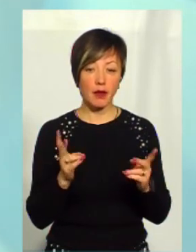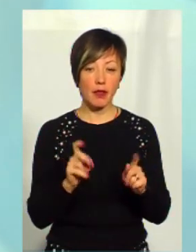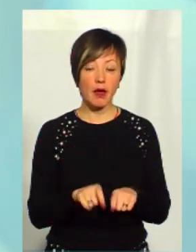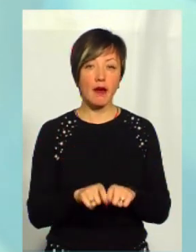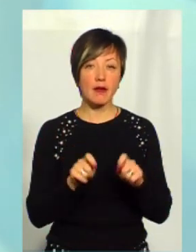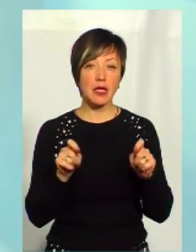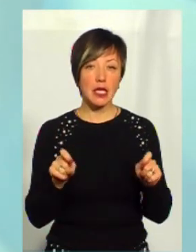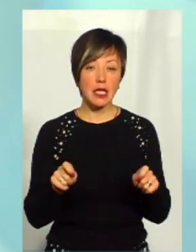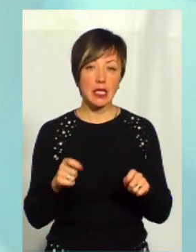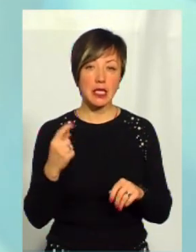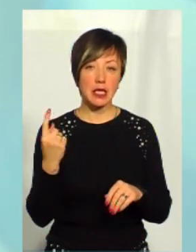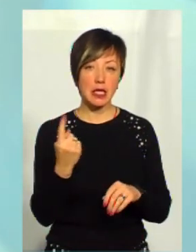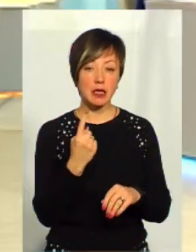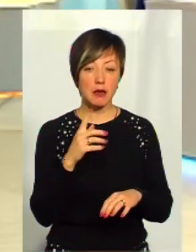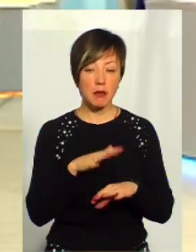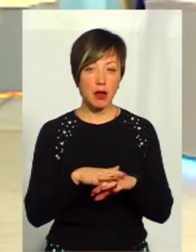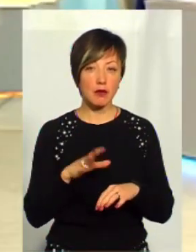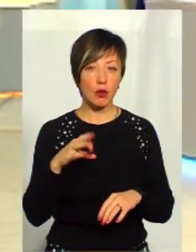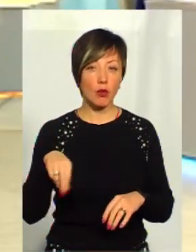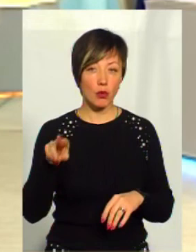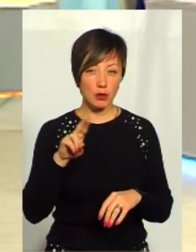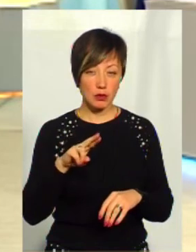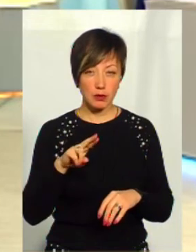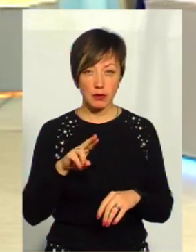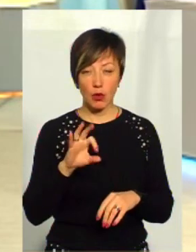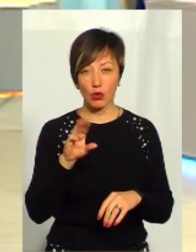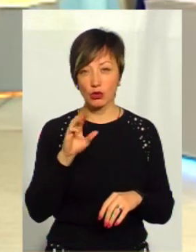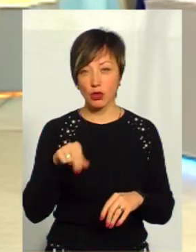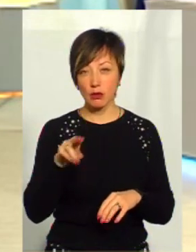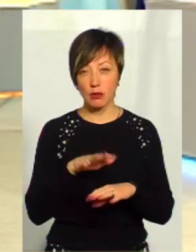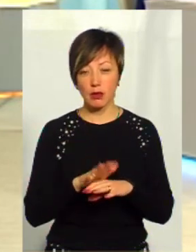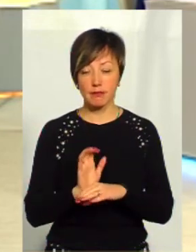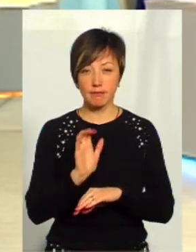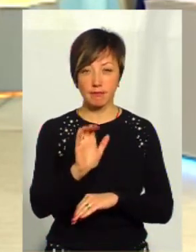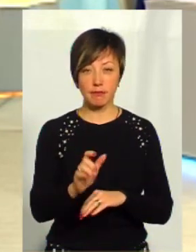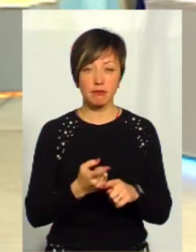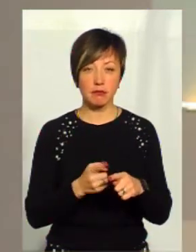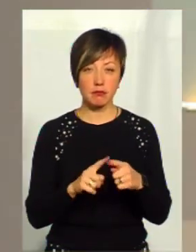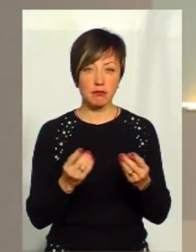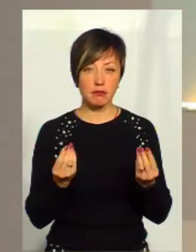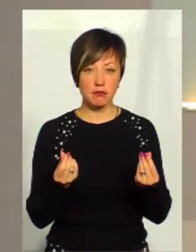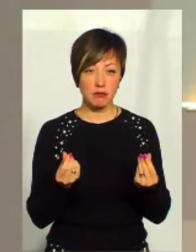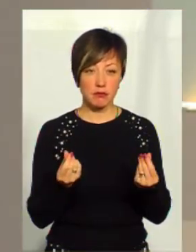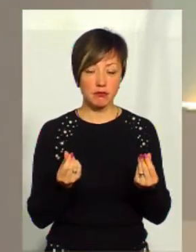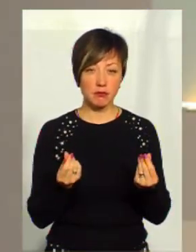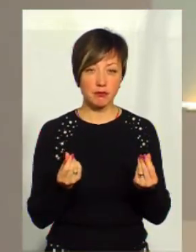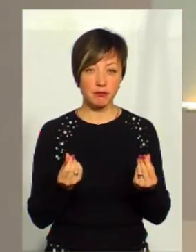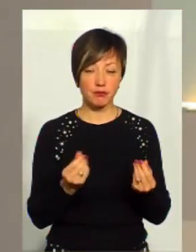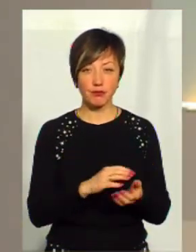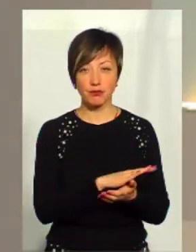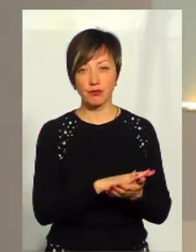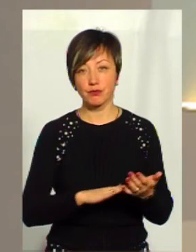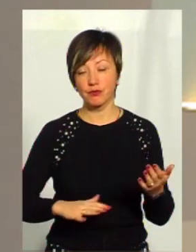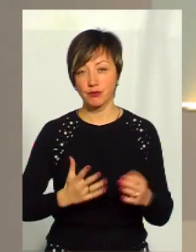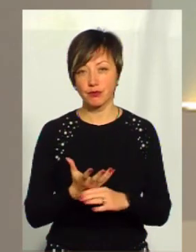відкриті єдині банківські коди в Ощадбанку спрямовували ці кошти для